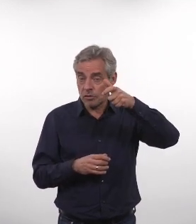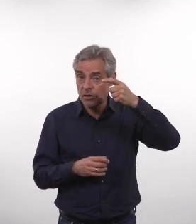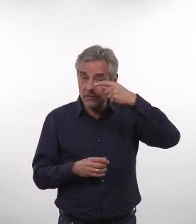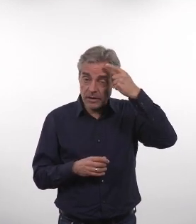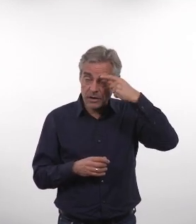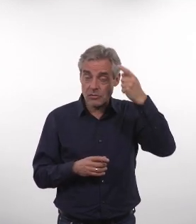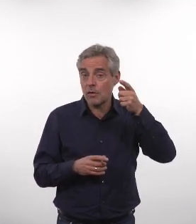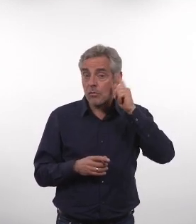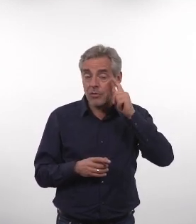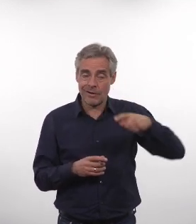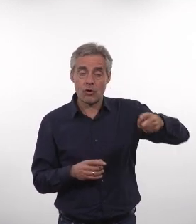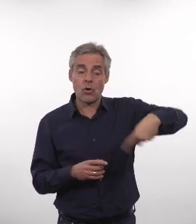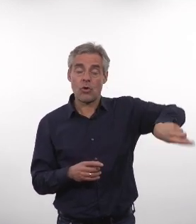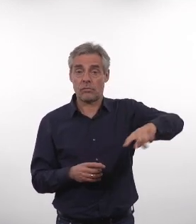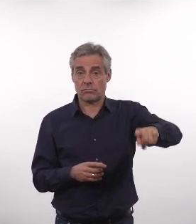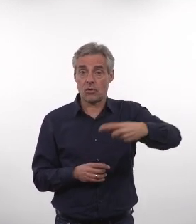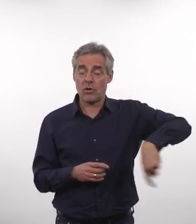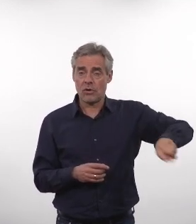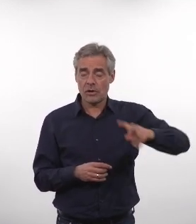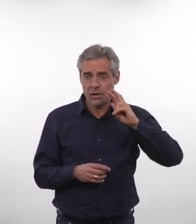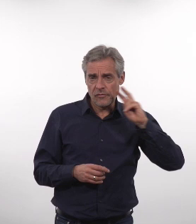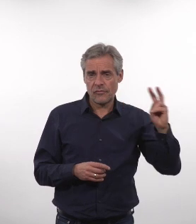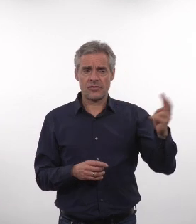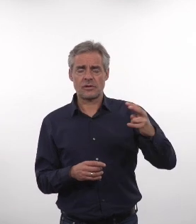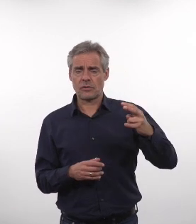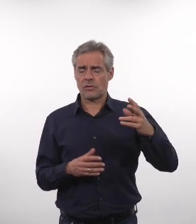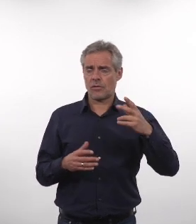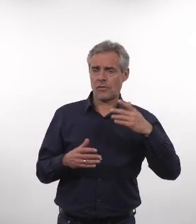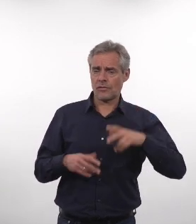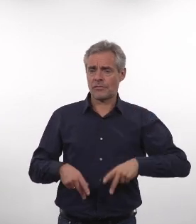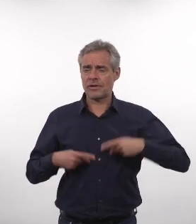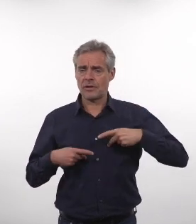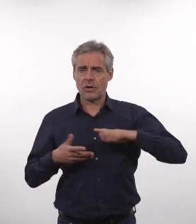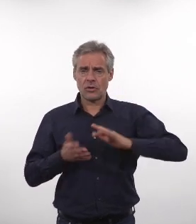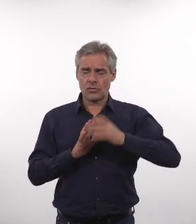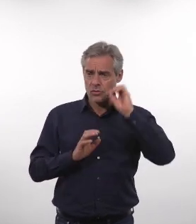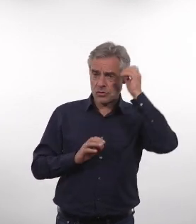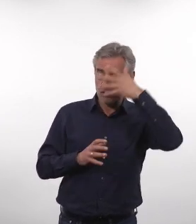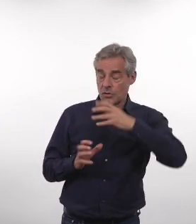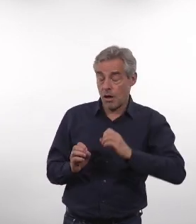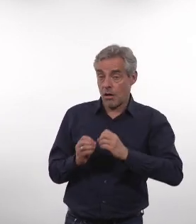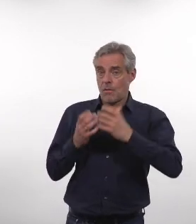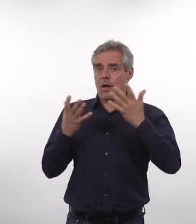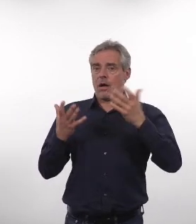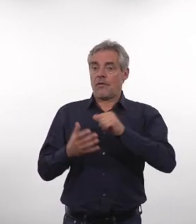dans leur approche, dans leur fonctionnement, tout ce qui est sensoriel va avoir une importance